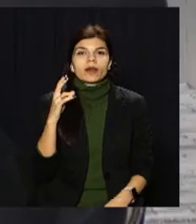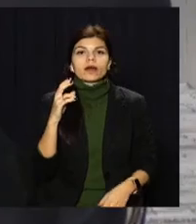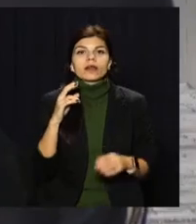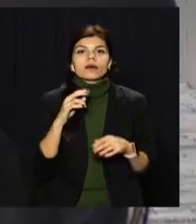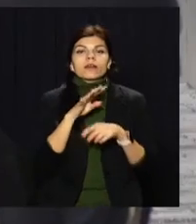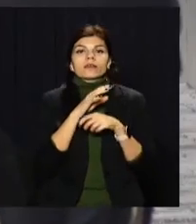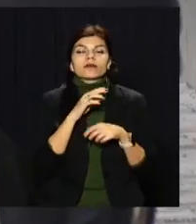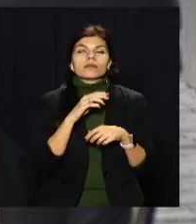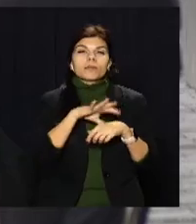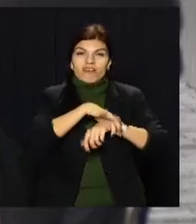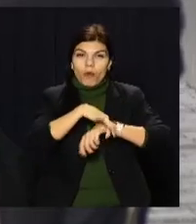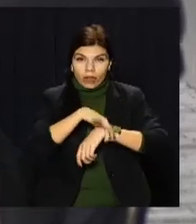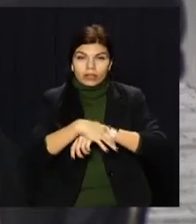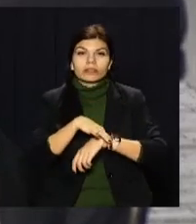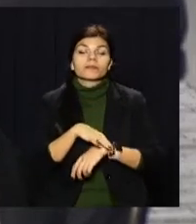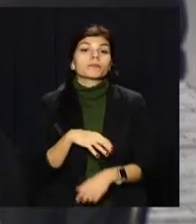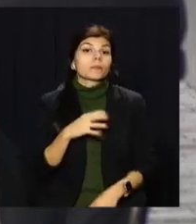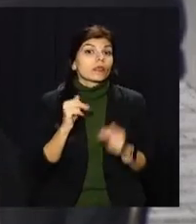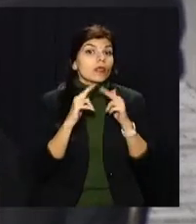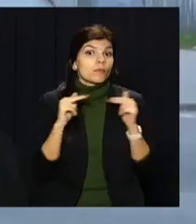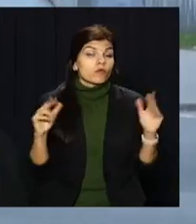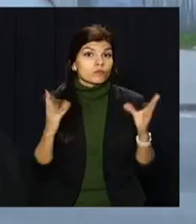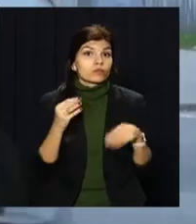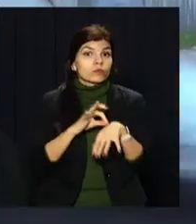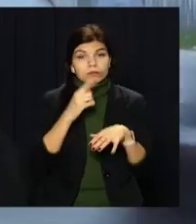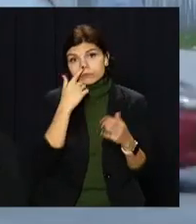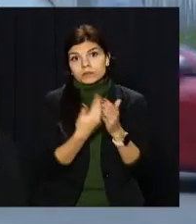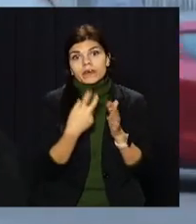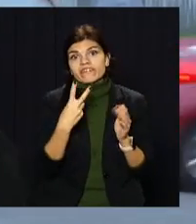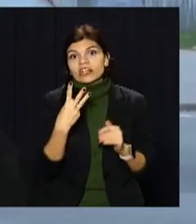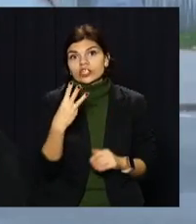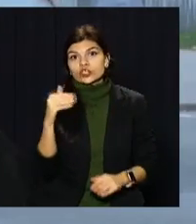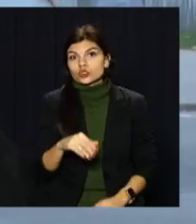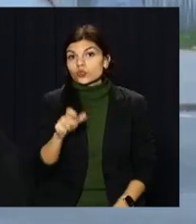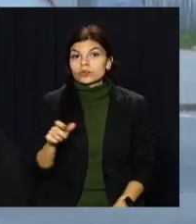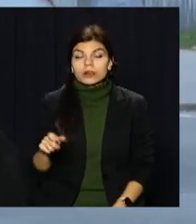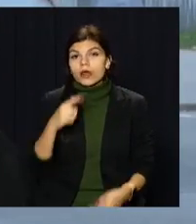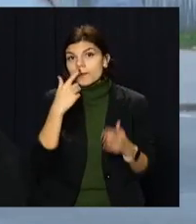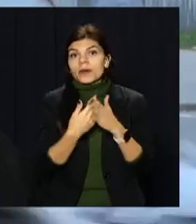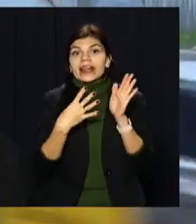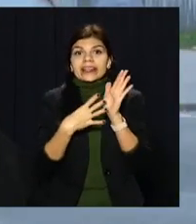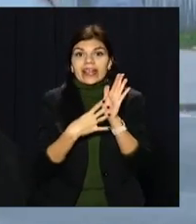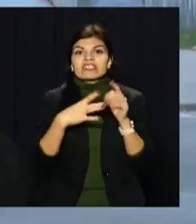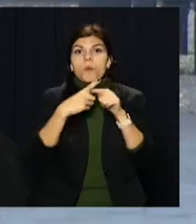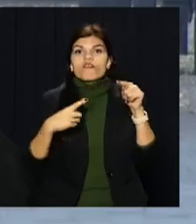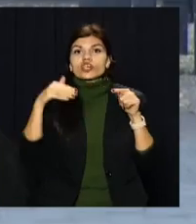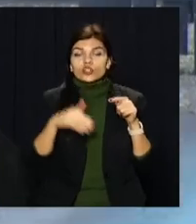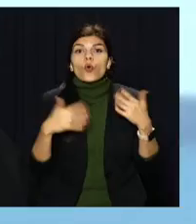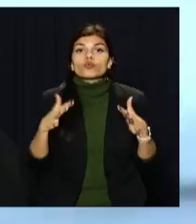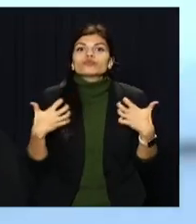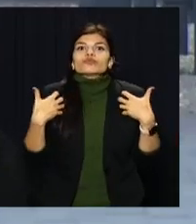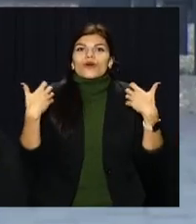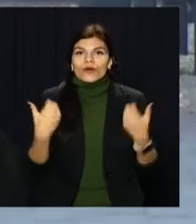Павлограда, Кам'янського. Загалом на Дніпропетровщині захворіли майже 23 тисячі людей. Понад 9,5 тисяч вже